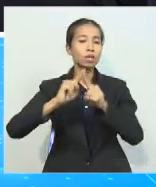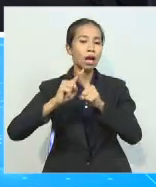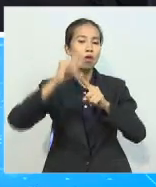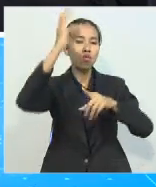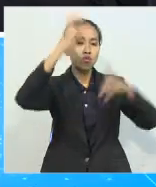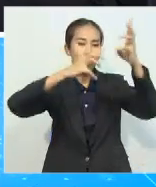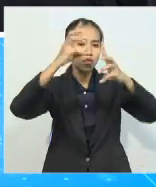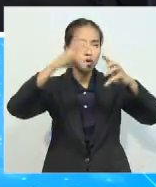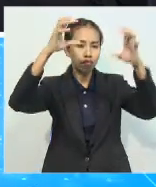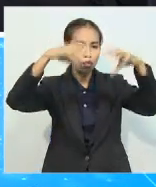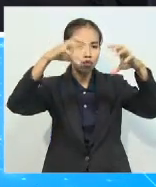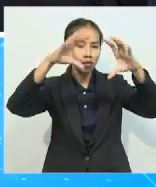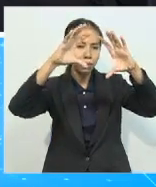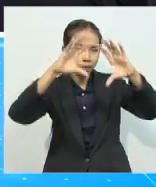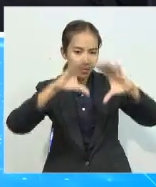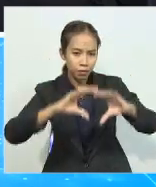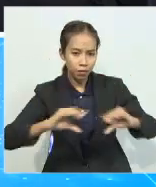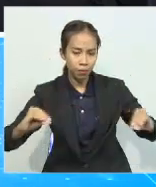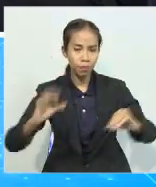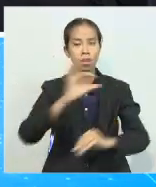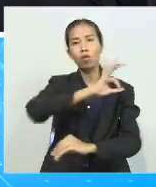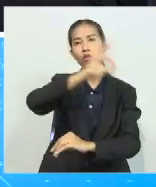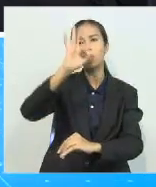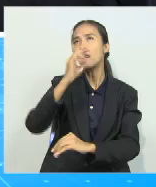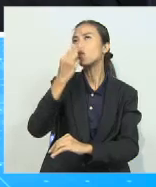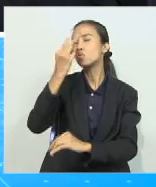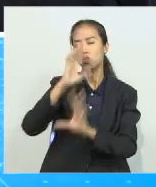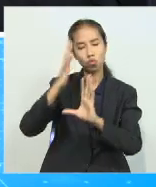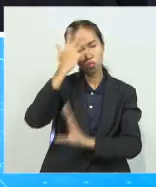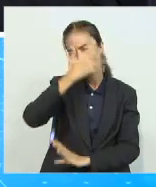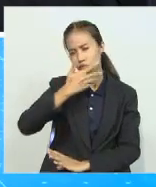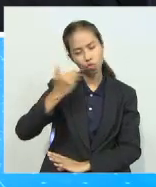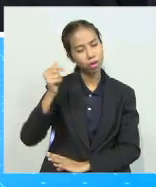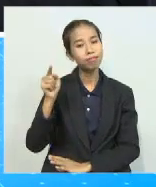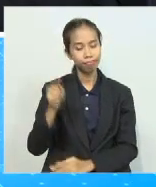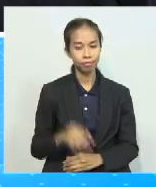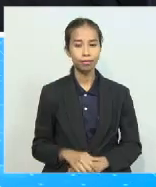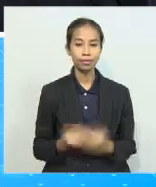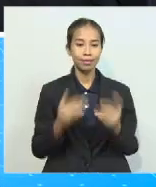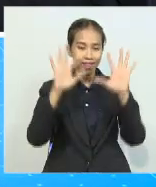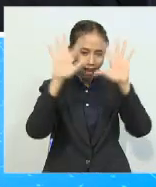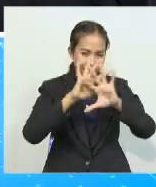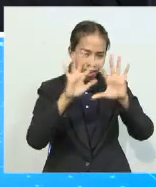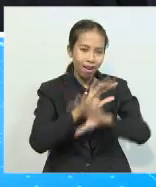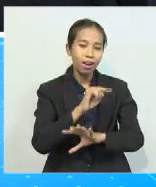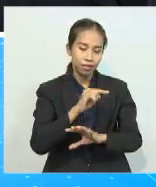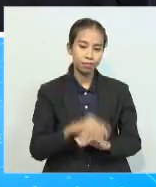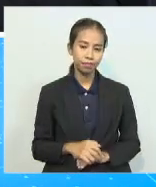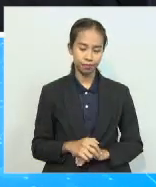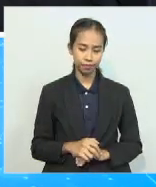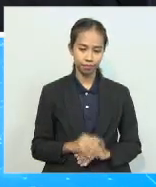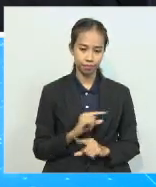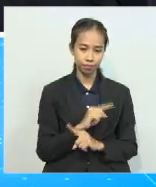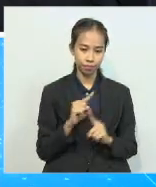านี้หน้าฝนก็ตามในหลังฝนตกใหม่ๆในฟ้าจะดีมากๆสวยใสต่างๆแล้วเนี่ยก็จะคล้ายกันในช่วงวัน